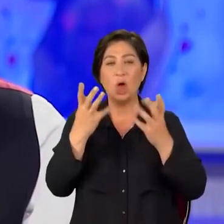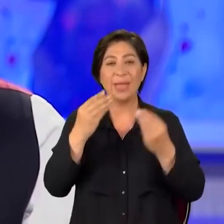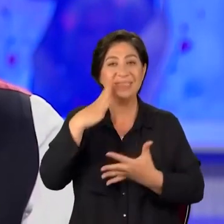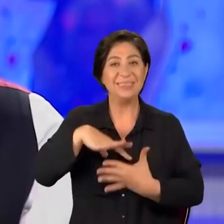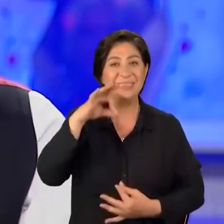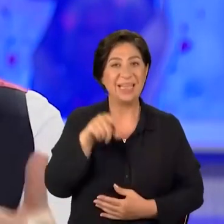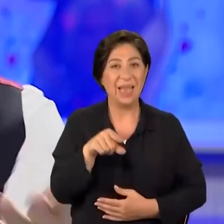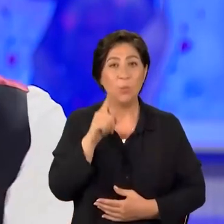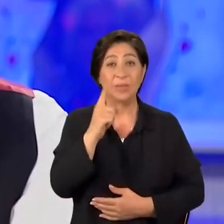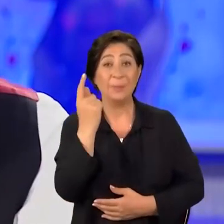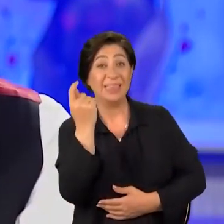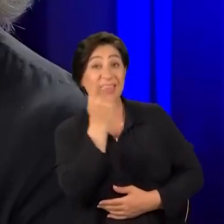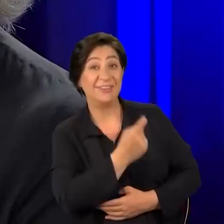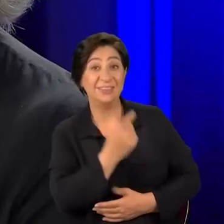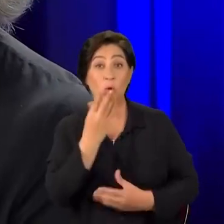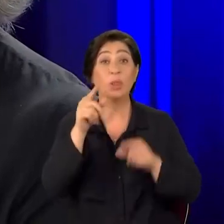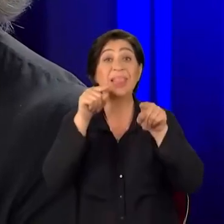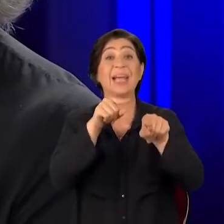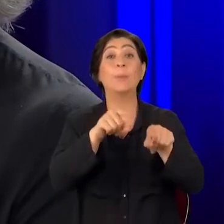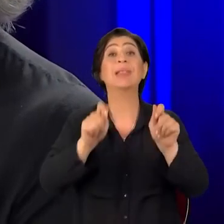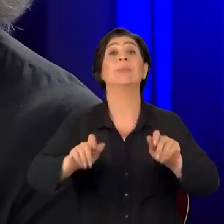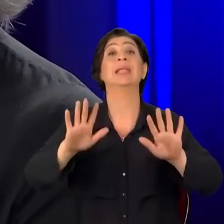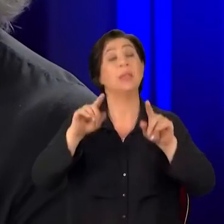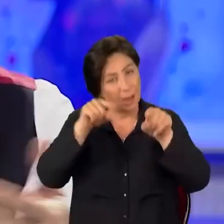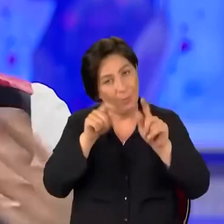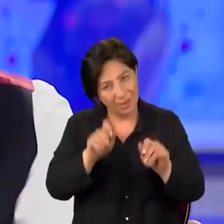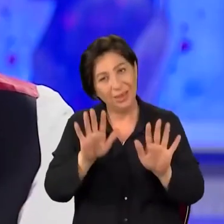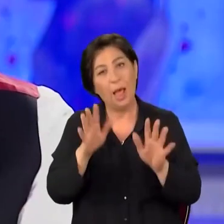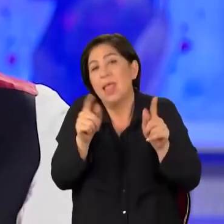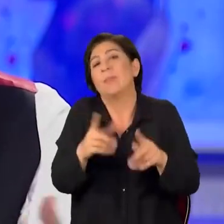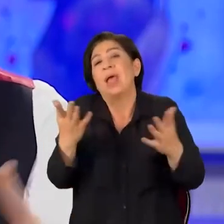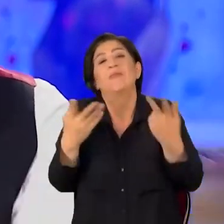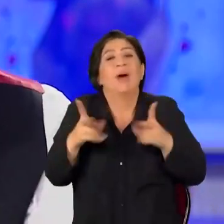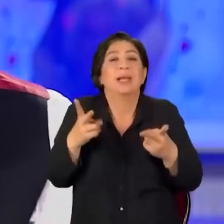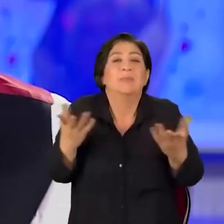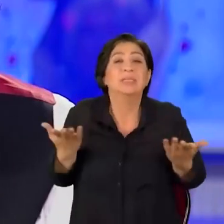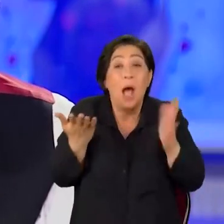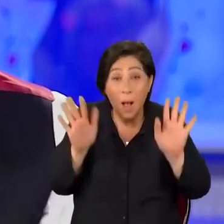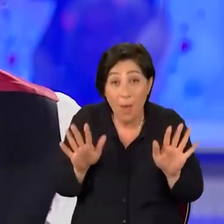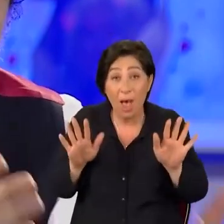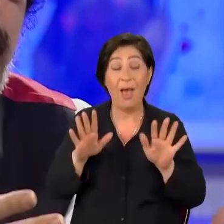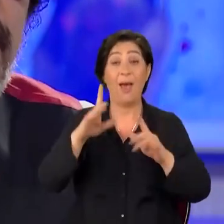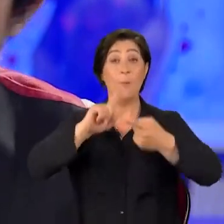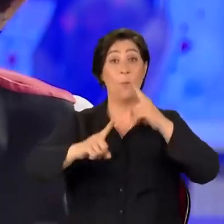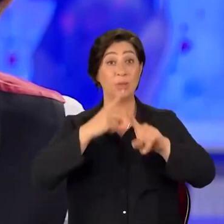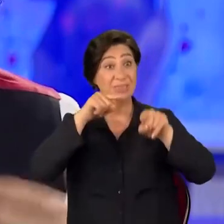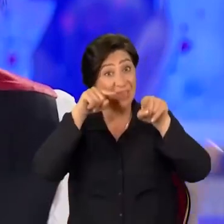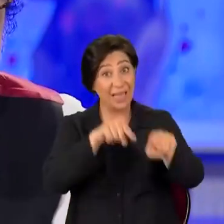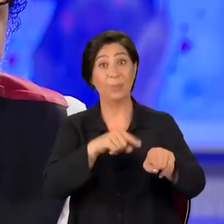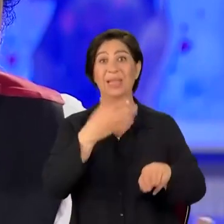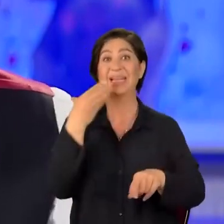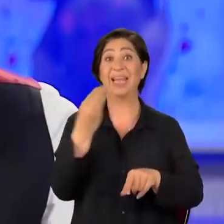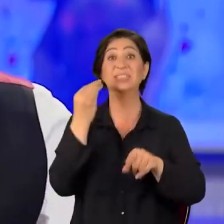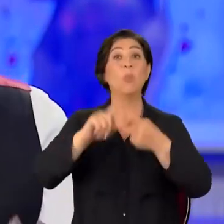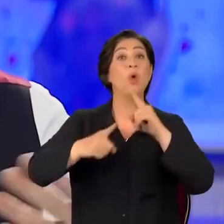olan insanlar. Aslında buradan bir tavsiyede bulunabiliriz. Onları takip etmeyin. Yani takip edin ya da etmeyin, fark etmez. Ama